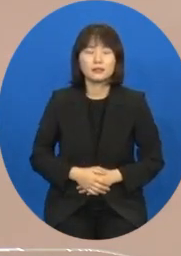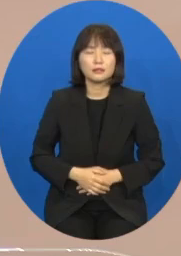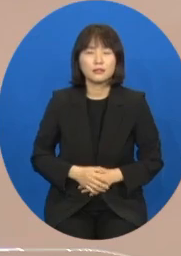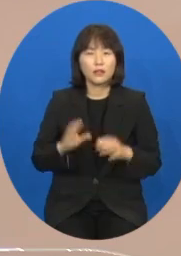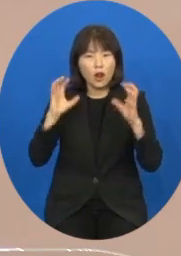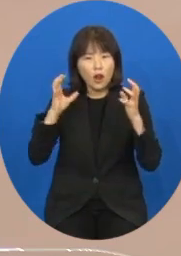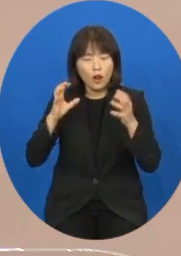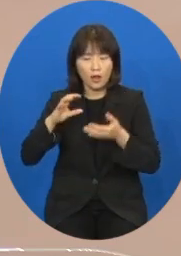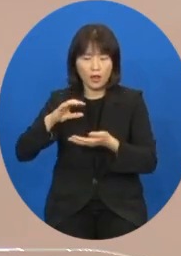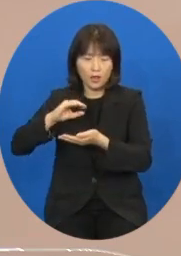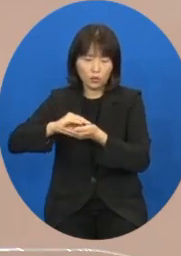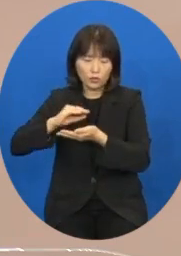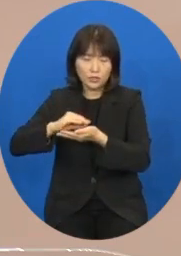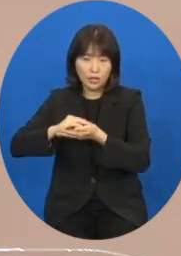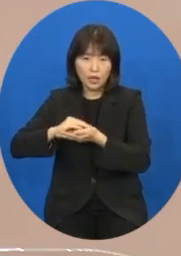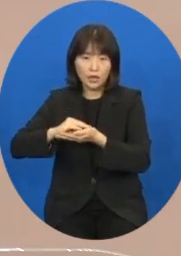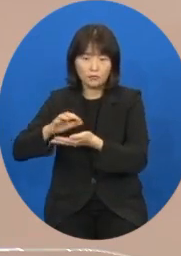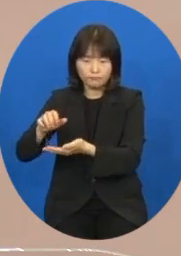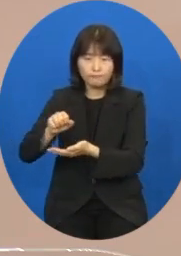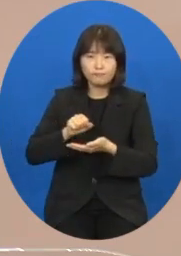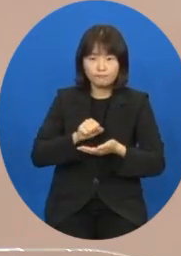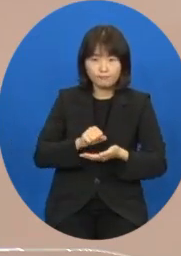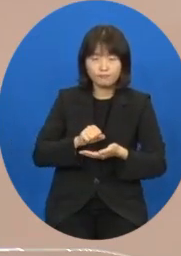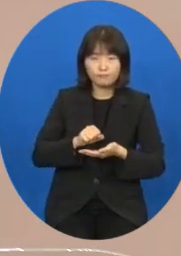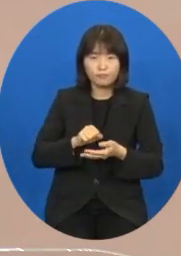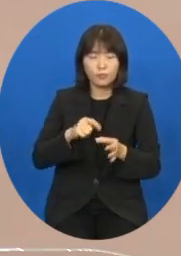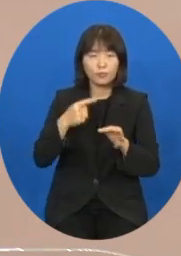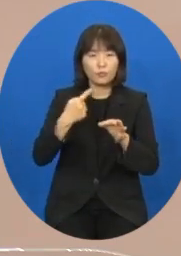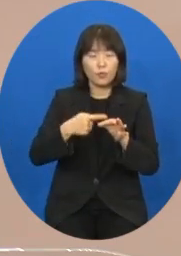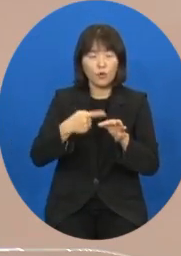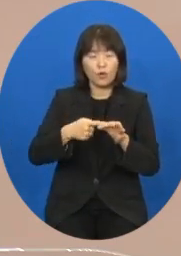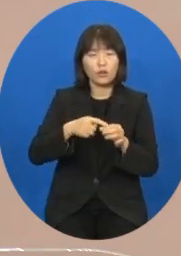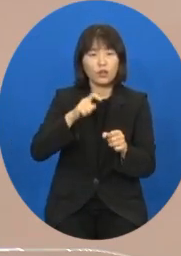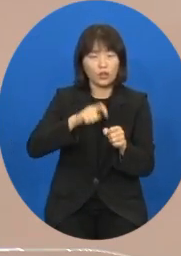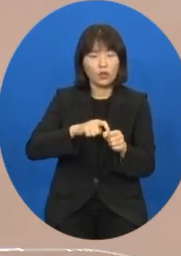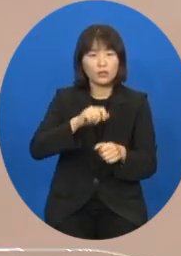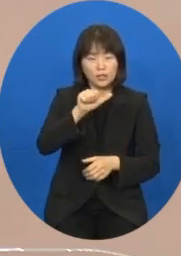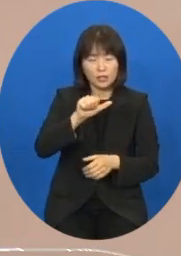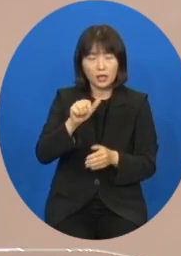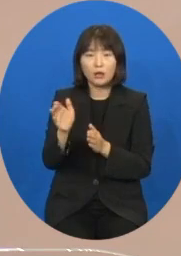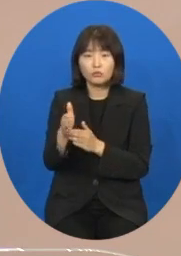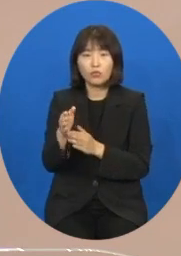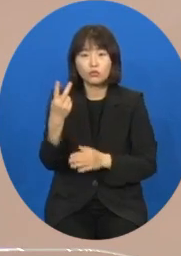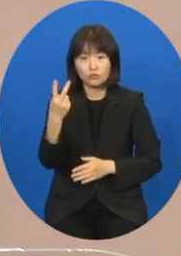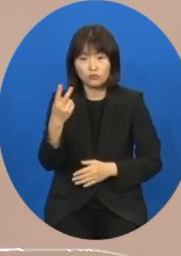아이가 가지고 온 도시락을 가지고 옵니다. 보리떡 5개와 물고기 2마리가 있었어요.